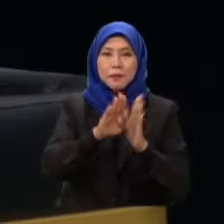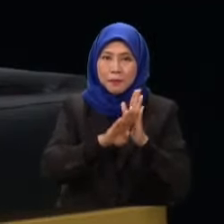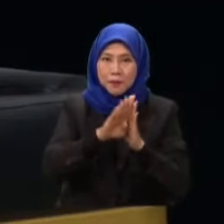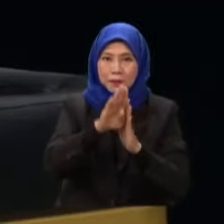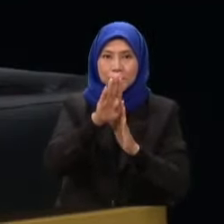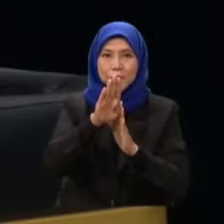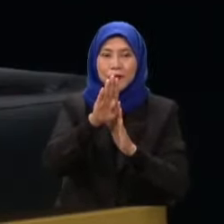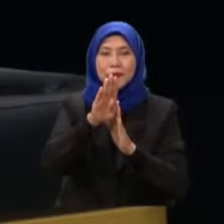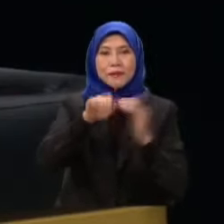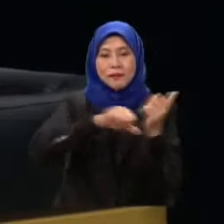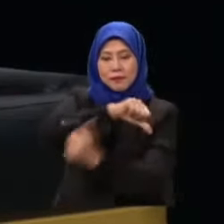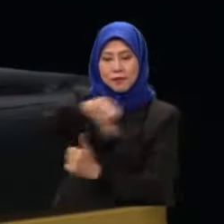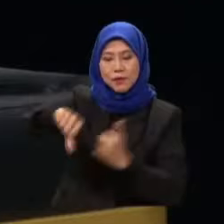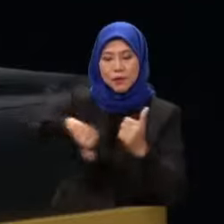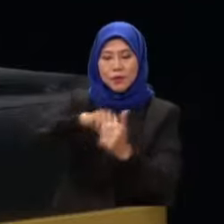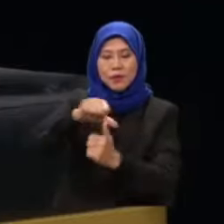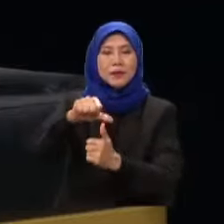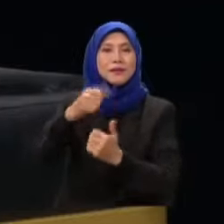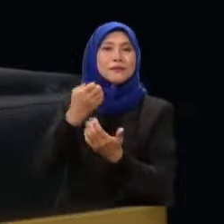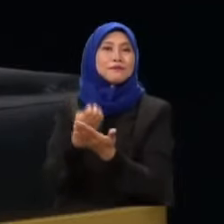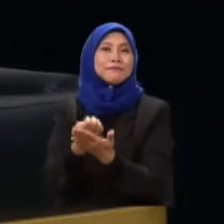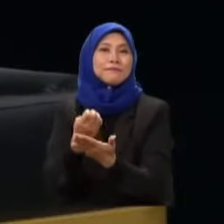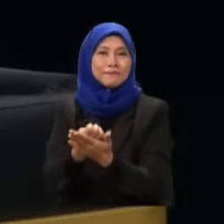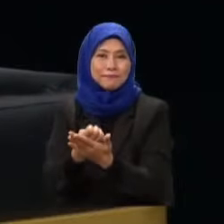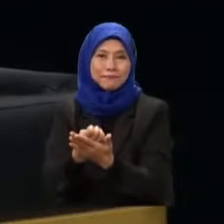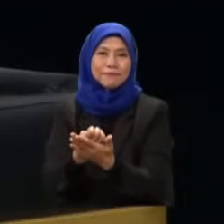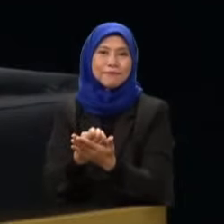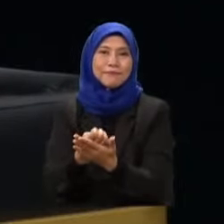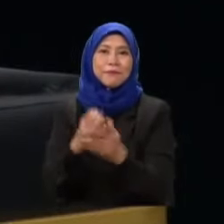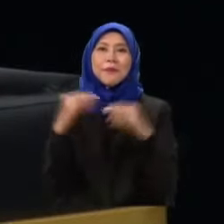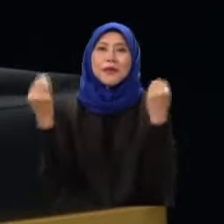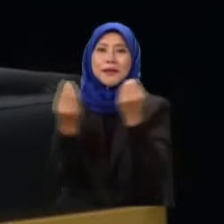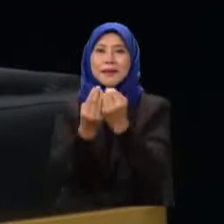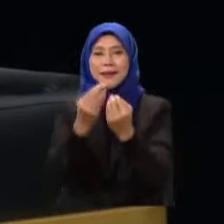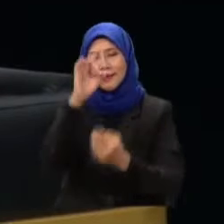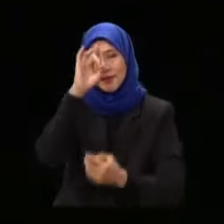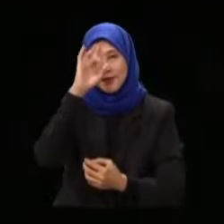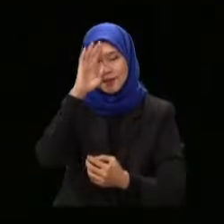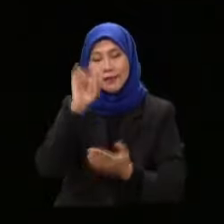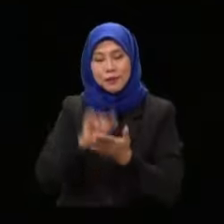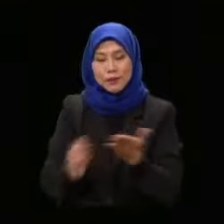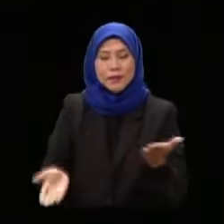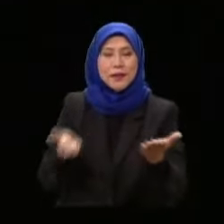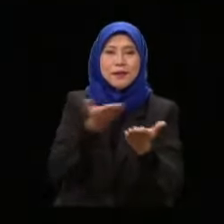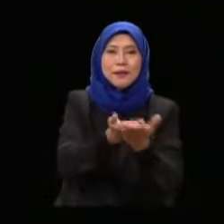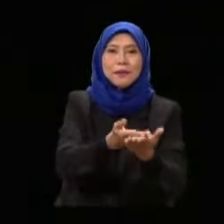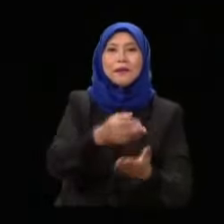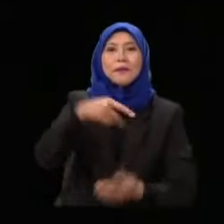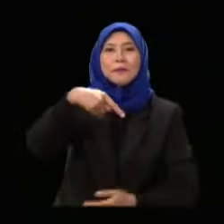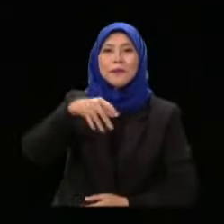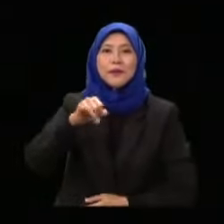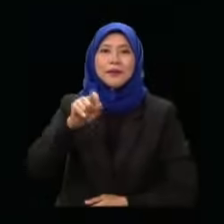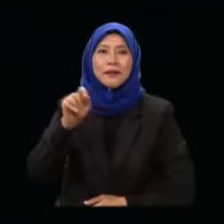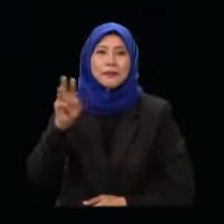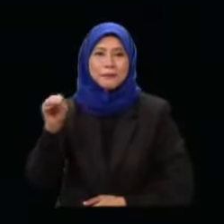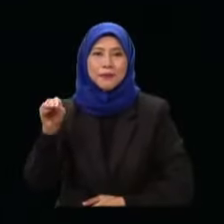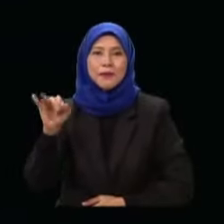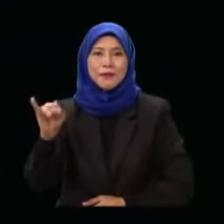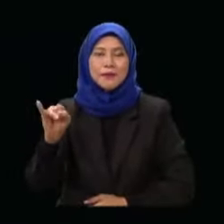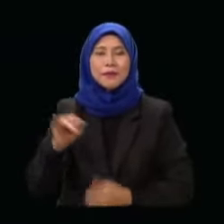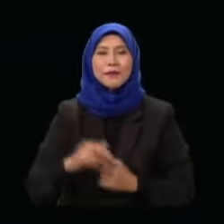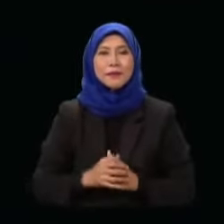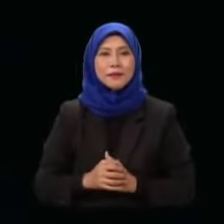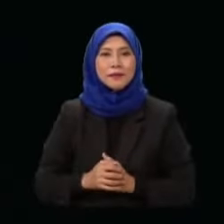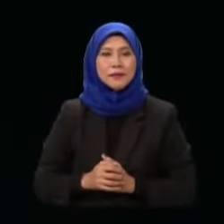pembangunan sosio-ekonomi masyarakat India Jadi kita cadangkan ini dalam skema ini Danau Saya